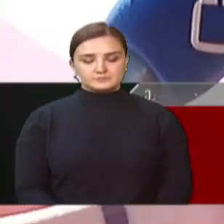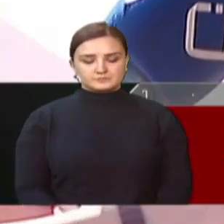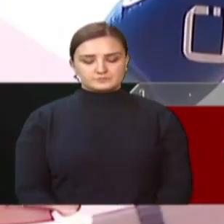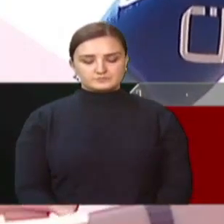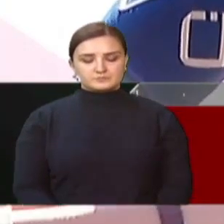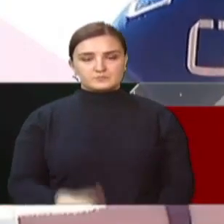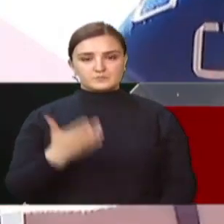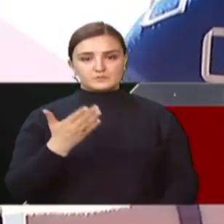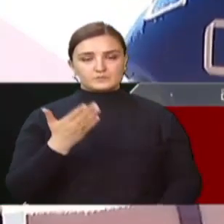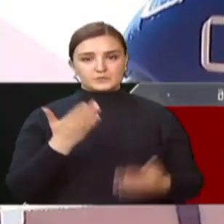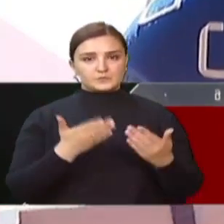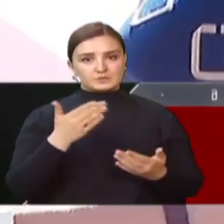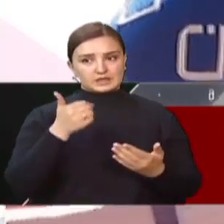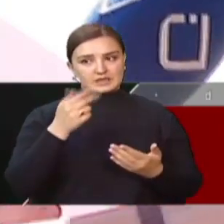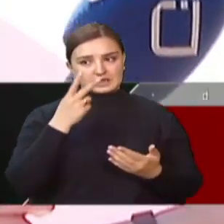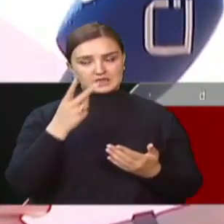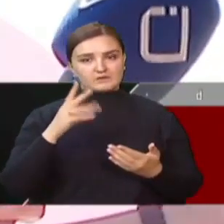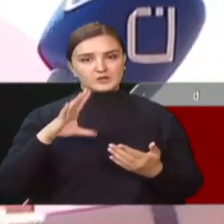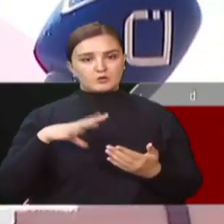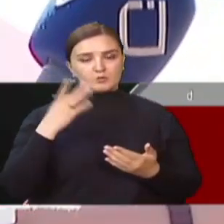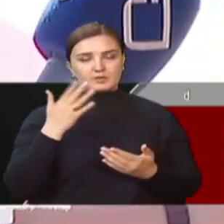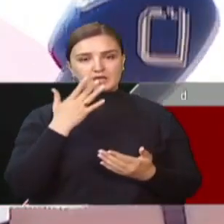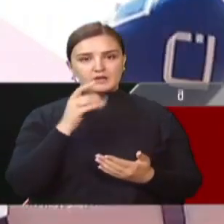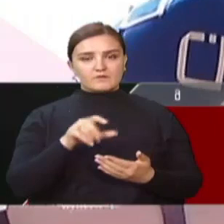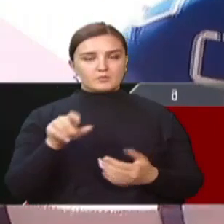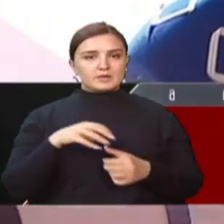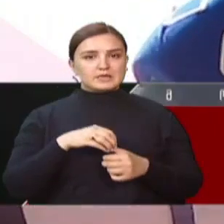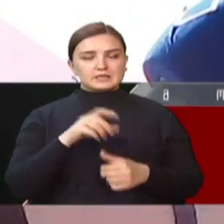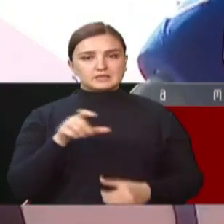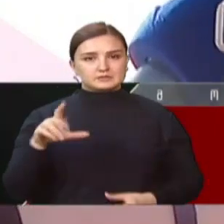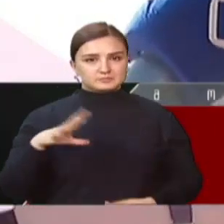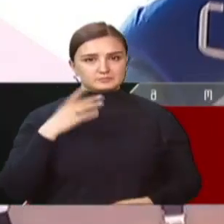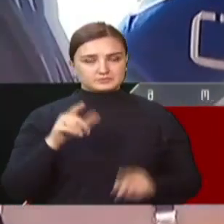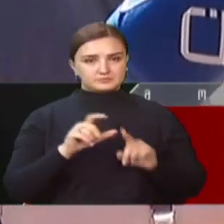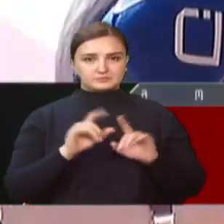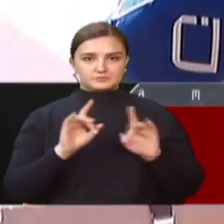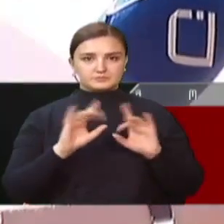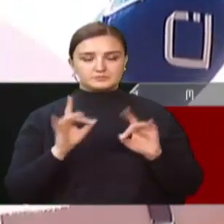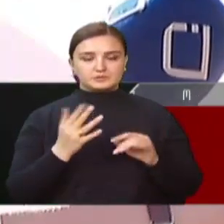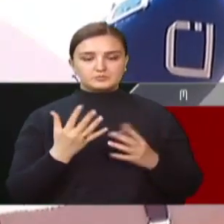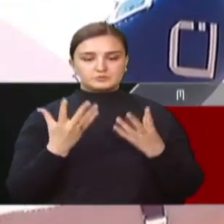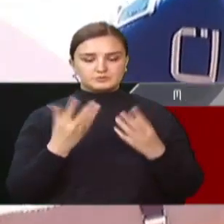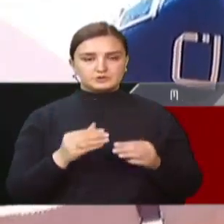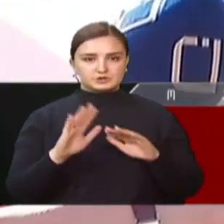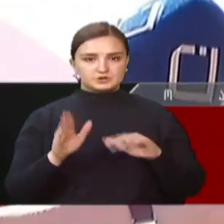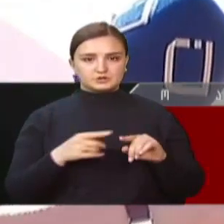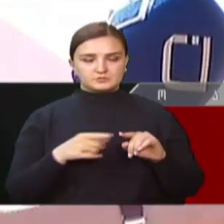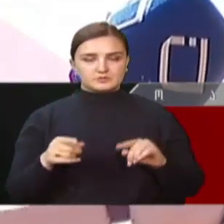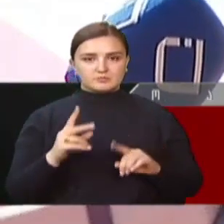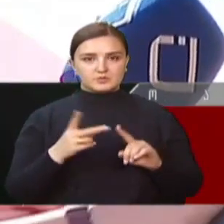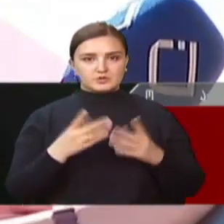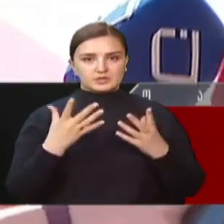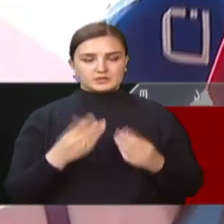ნახავთ თქვენ ოფილი ევროპელების და მოქმედი ევროპელი ლიდერების გამონათქვამებს Sur amdeni medris şemdeg, plus meure tu mesame